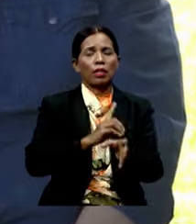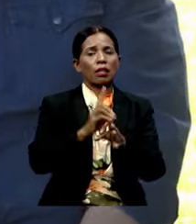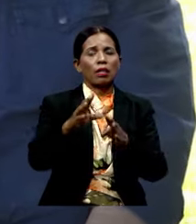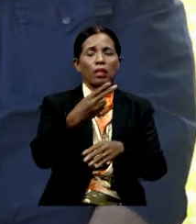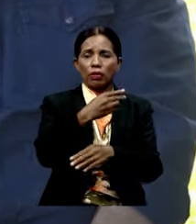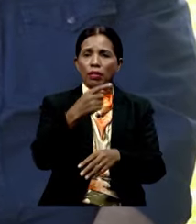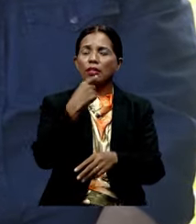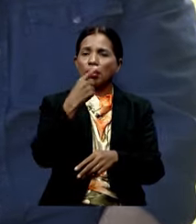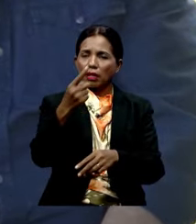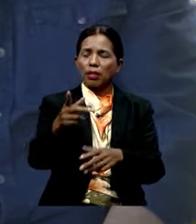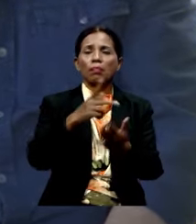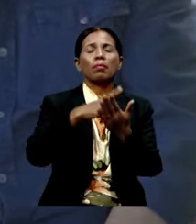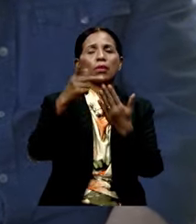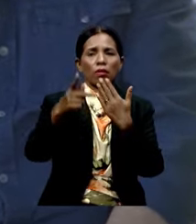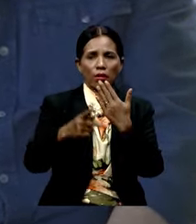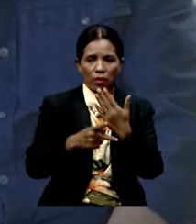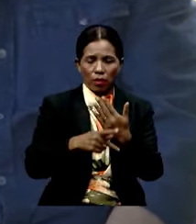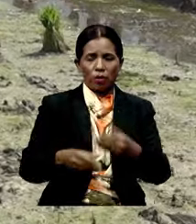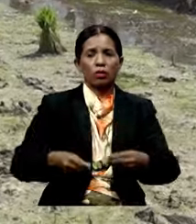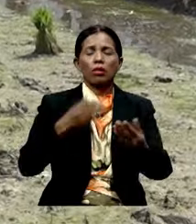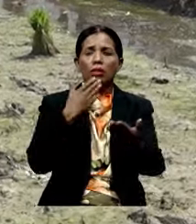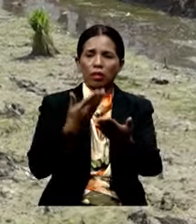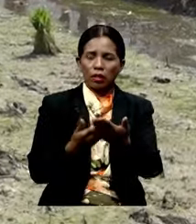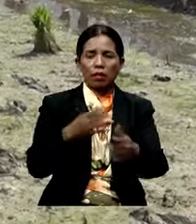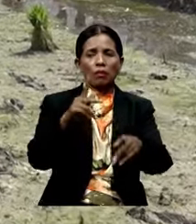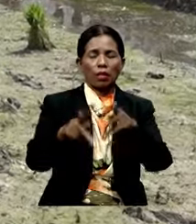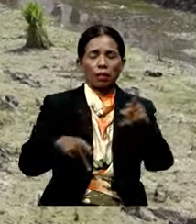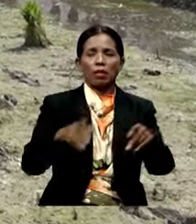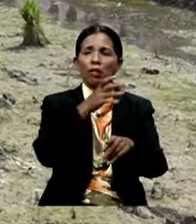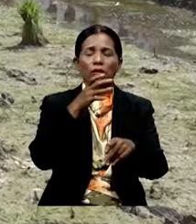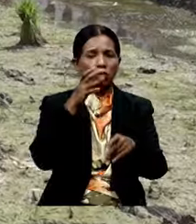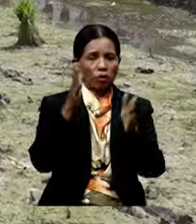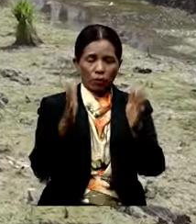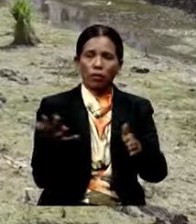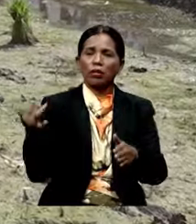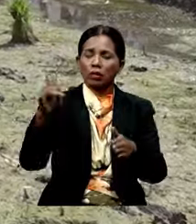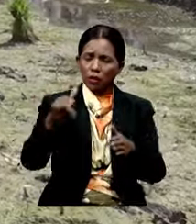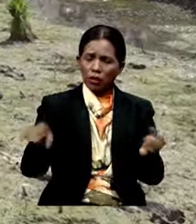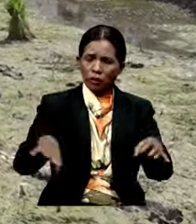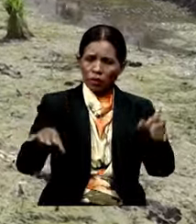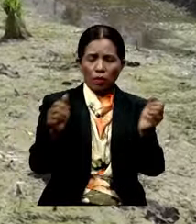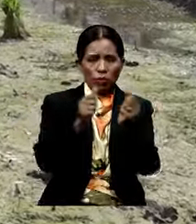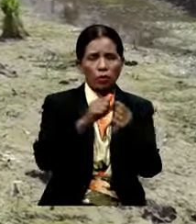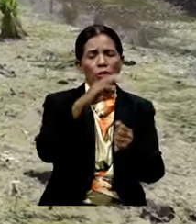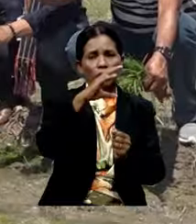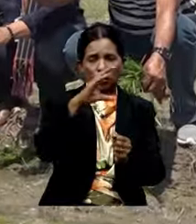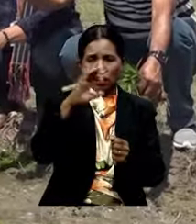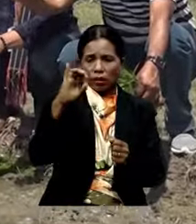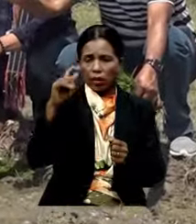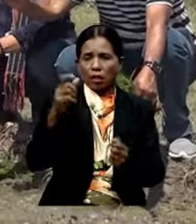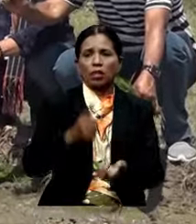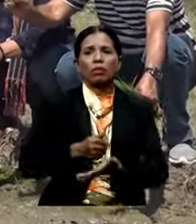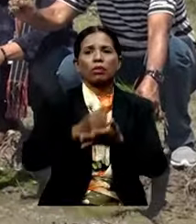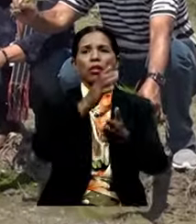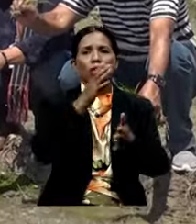ne afirma programa Demoplot seifo beneficio ba povo agrikultor sira. Tambane nia se kolabora ho CCITL atau apoia